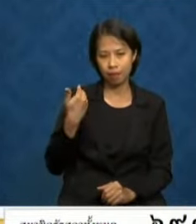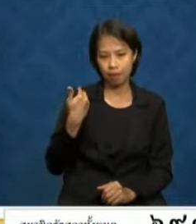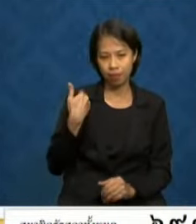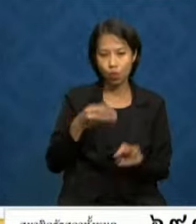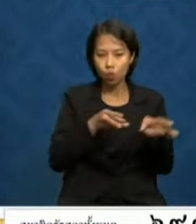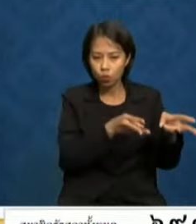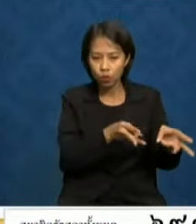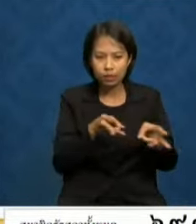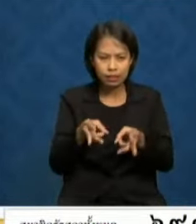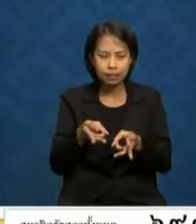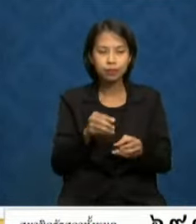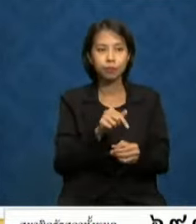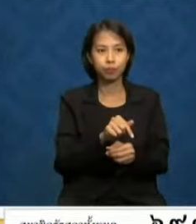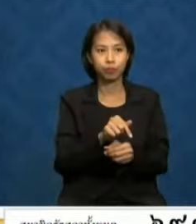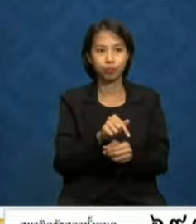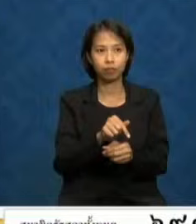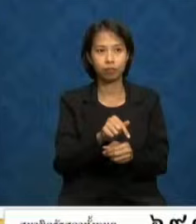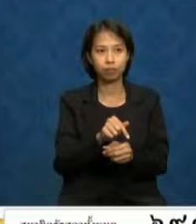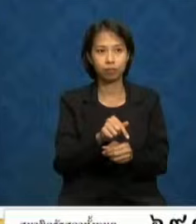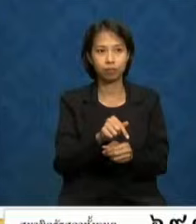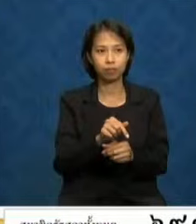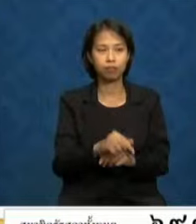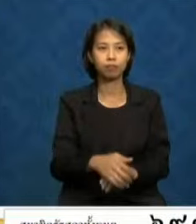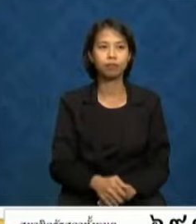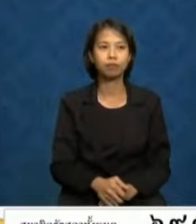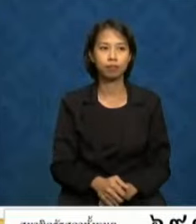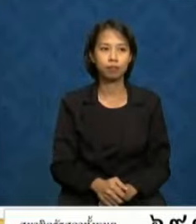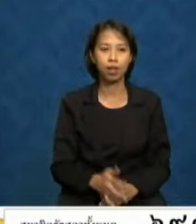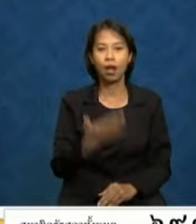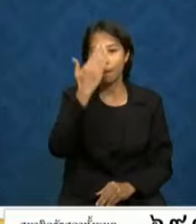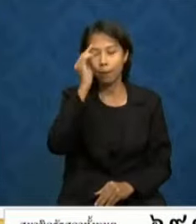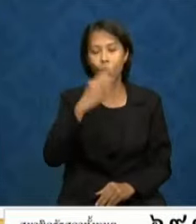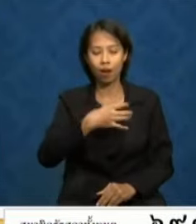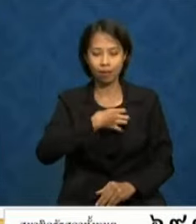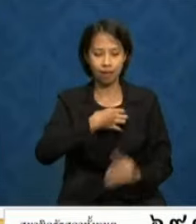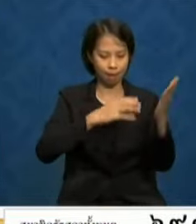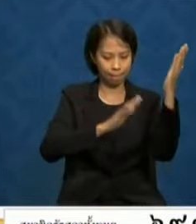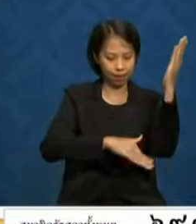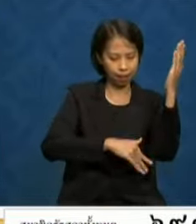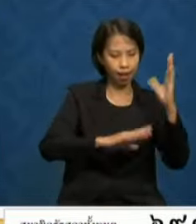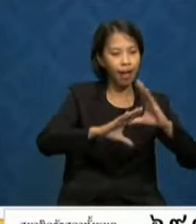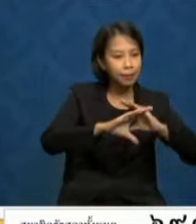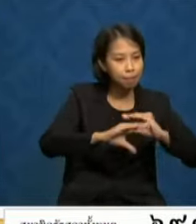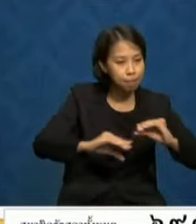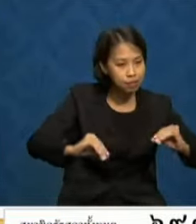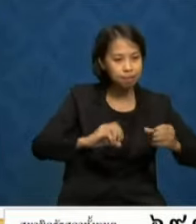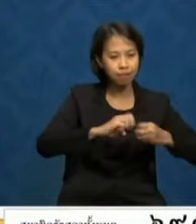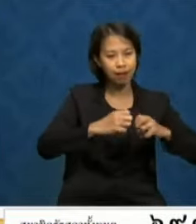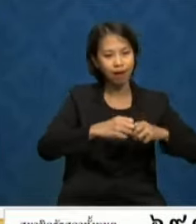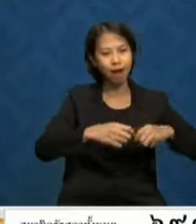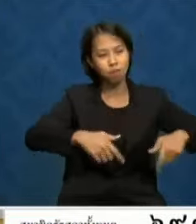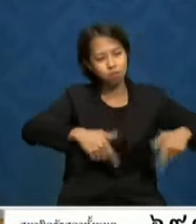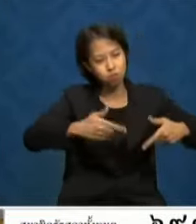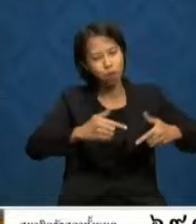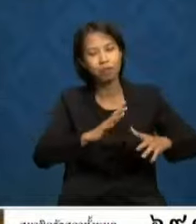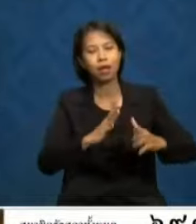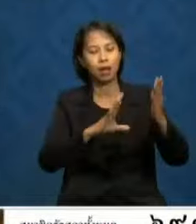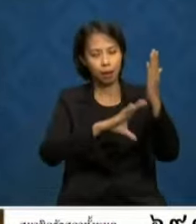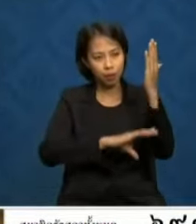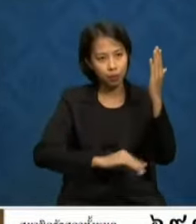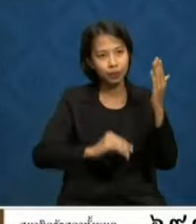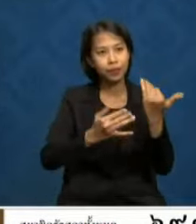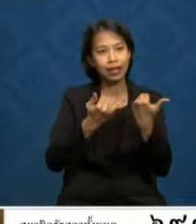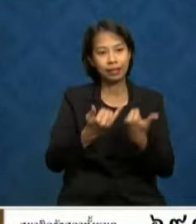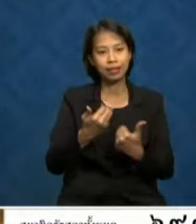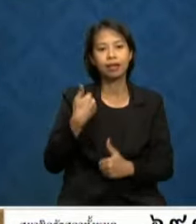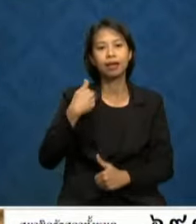คะที่เพื่อรักษาความสงบเรียบร้อยในพื้นที่นะคะที่ผ่านมาเนี่ยไทย